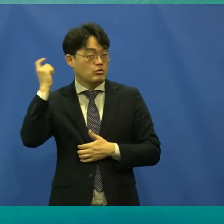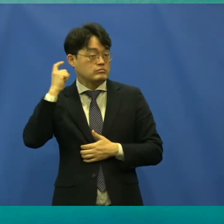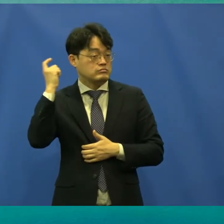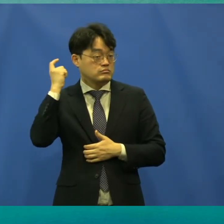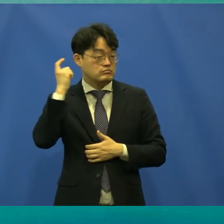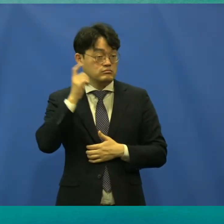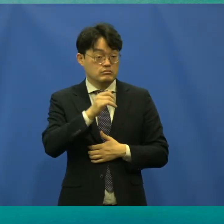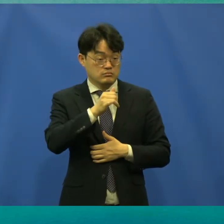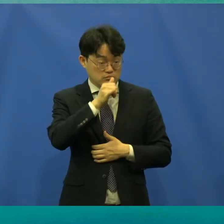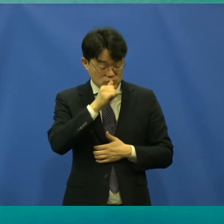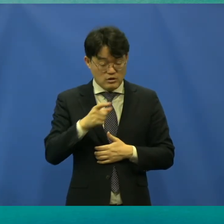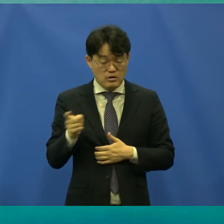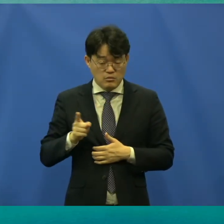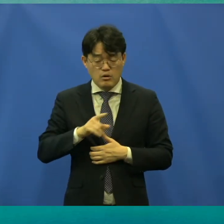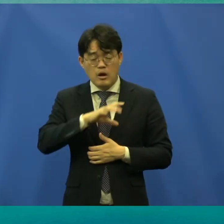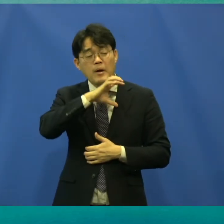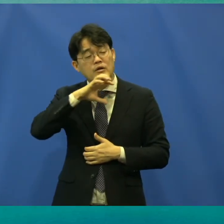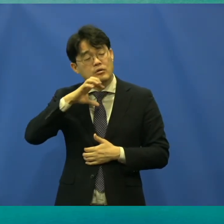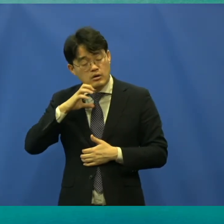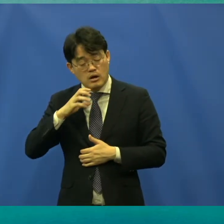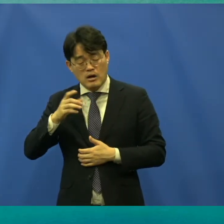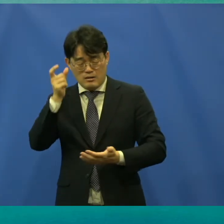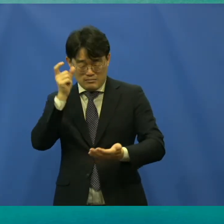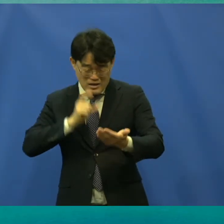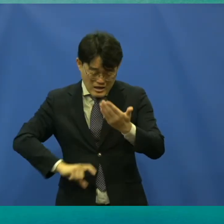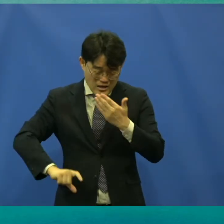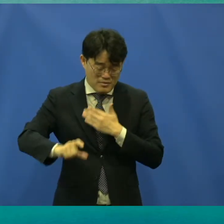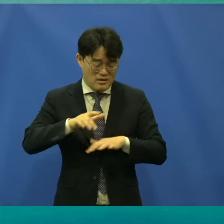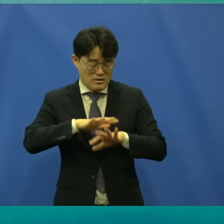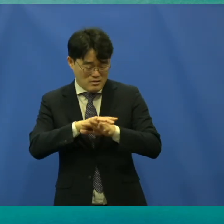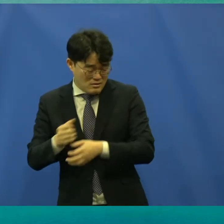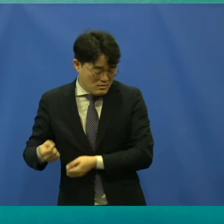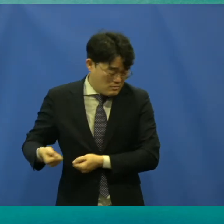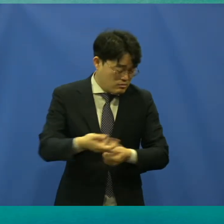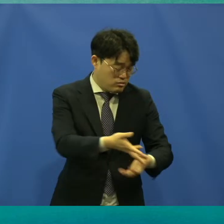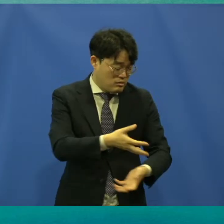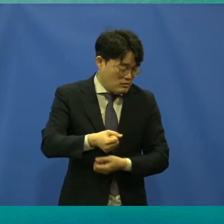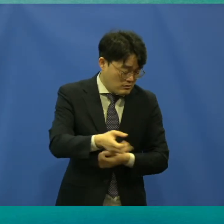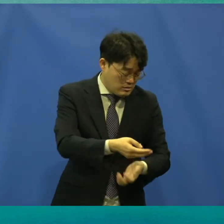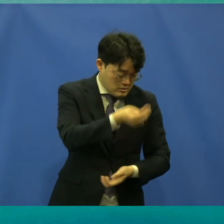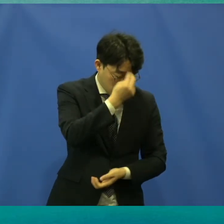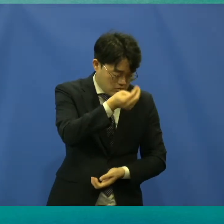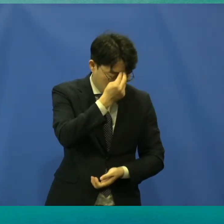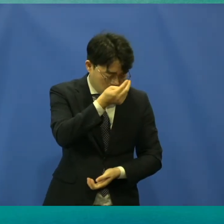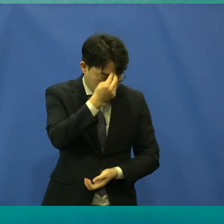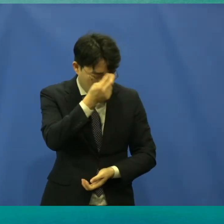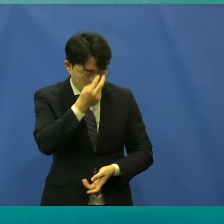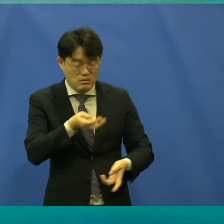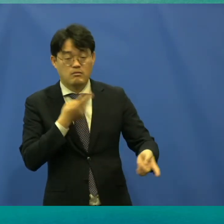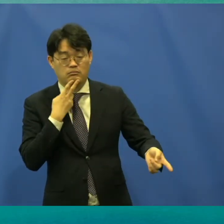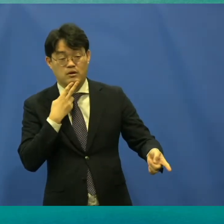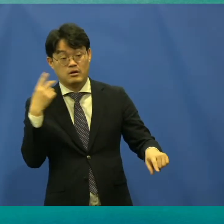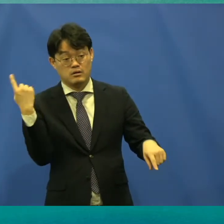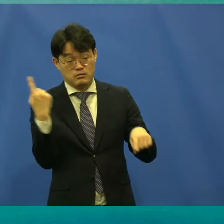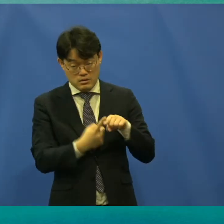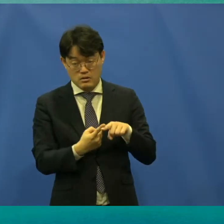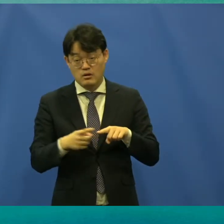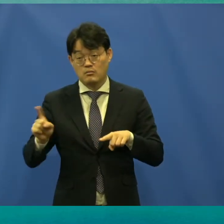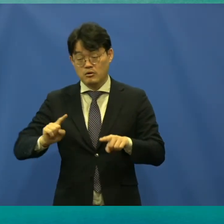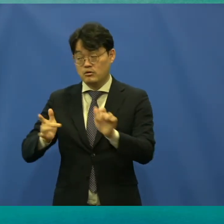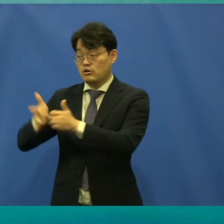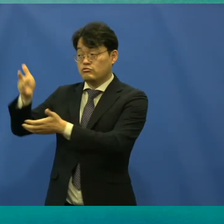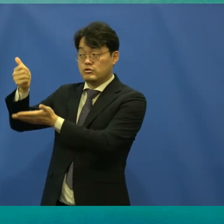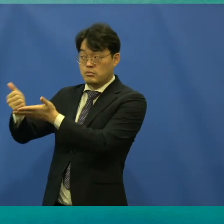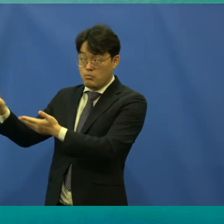맞지 못했는데 깊은 데로 가서 그물을 내리라 할 때 그 말씀에 의지하여 내렸더니 2배의